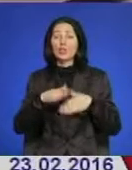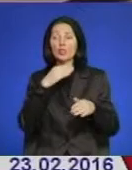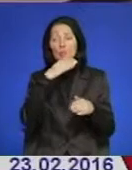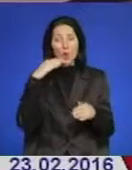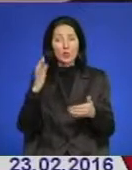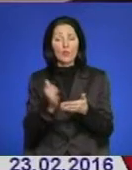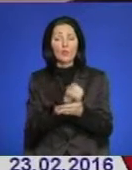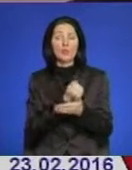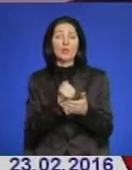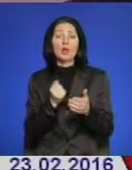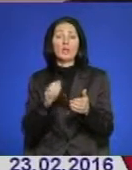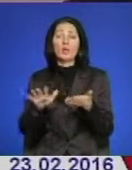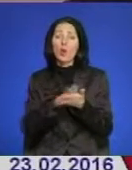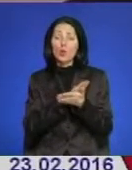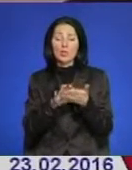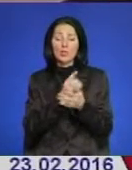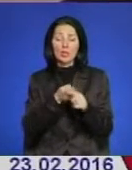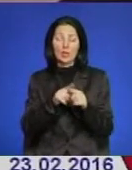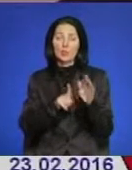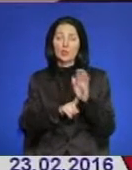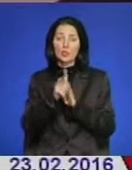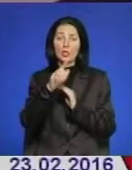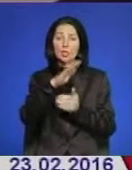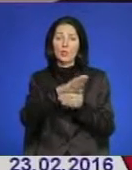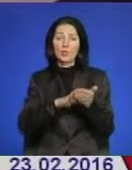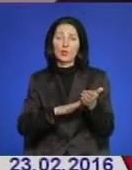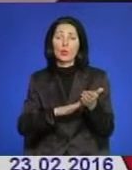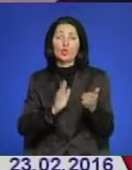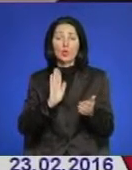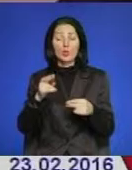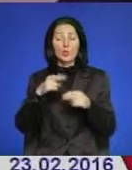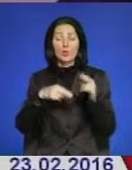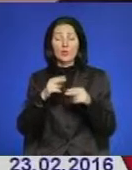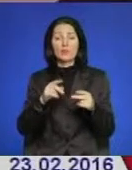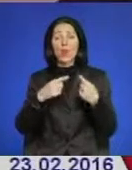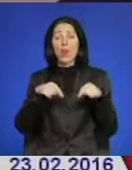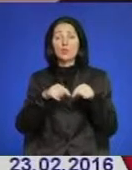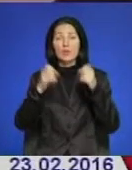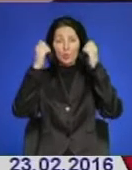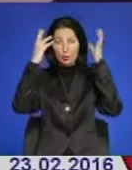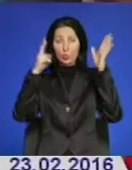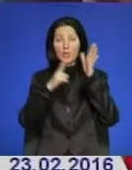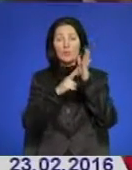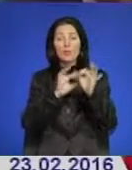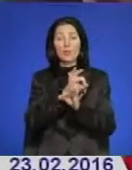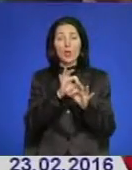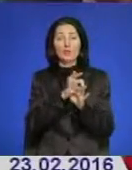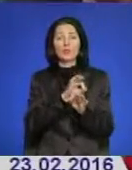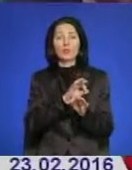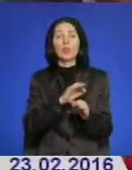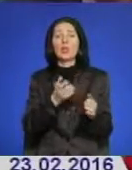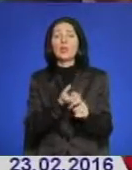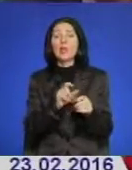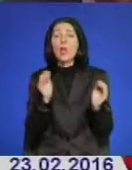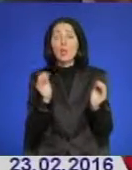охопити очисних, які розпочато і продовжене буде будівництво. У сфері культури 7 проєктів. Найменше грошей